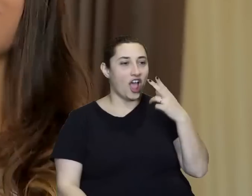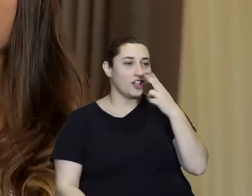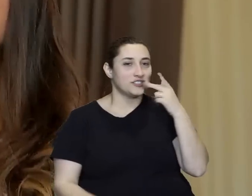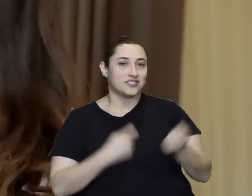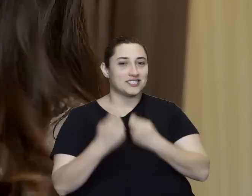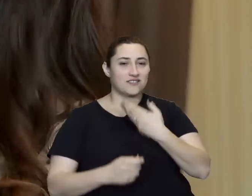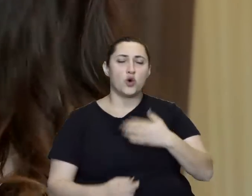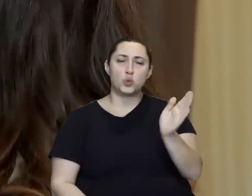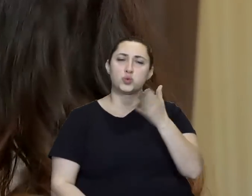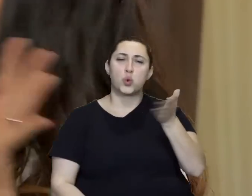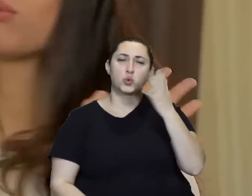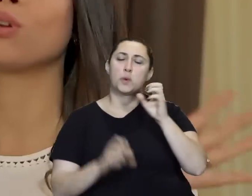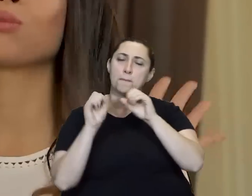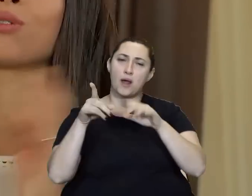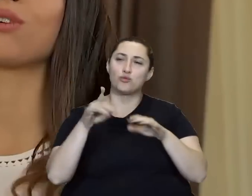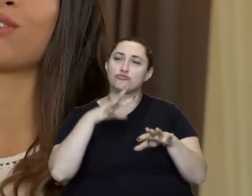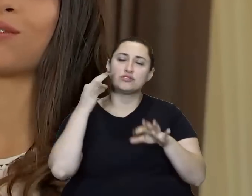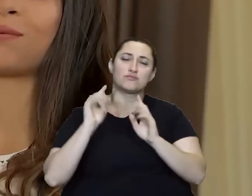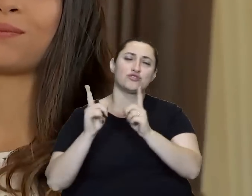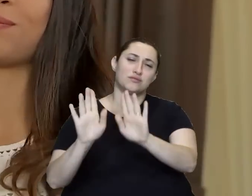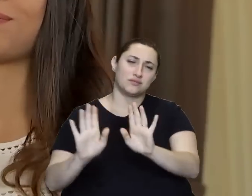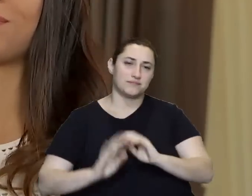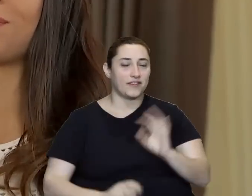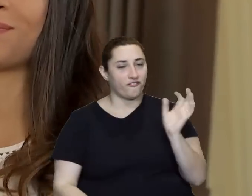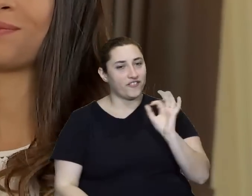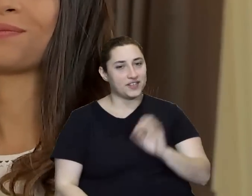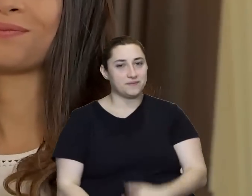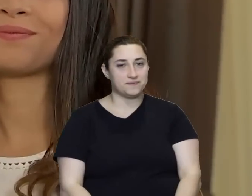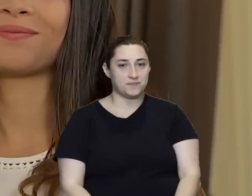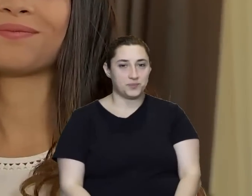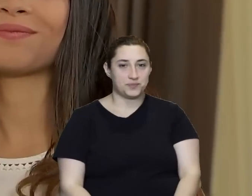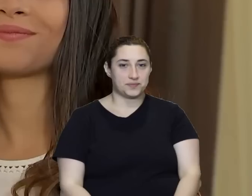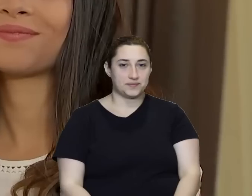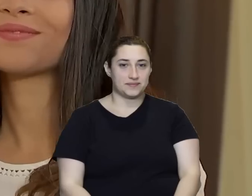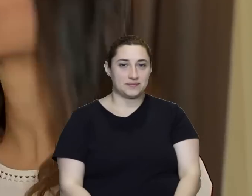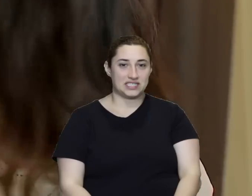işe. Olsun, bırak bak böyle mutlu. Öyle.